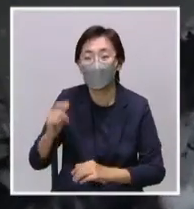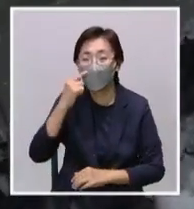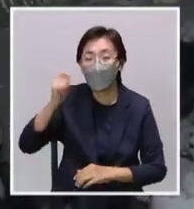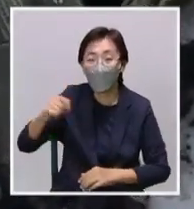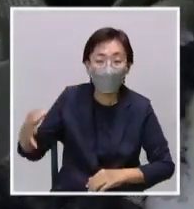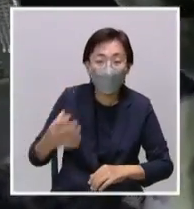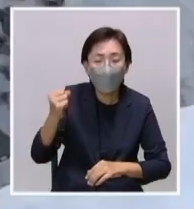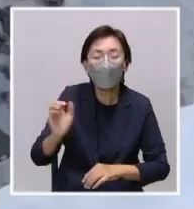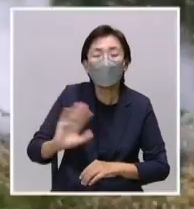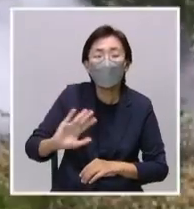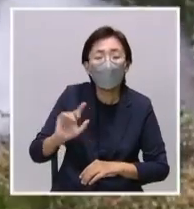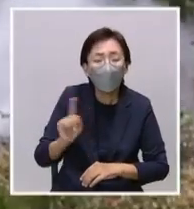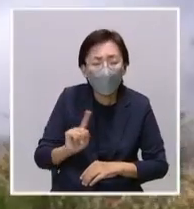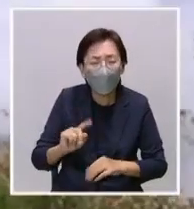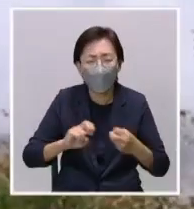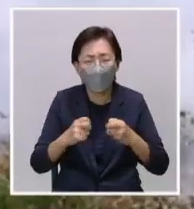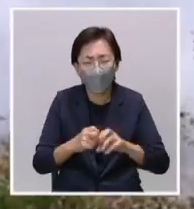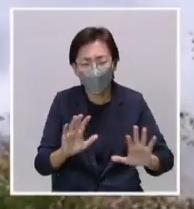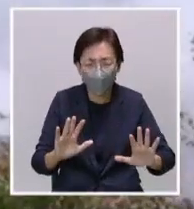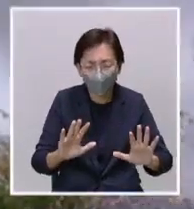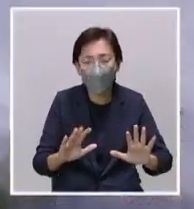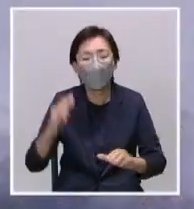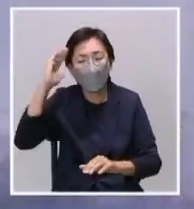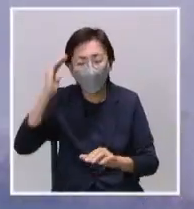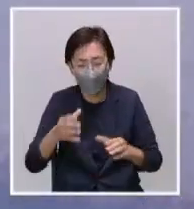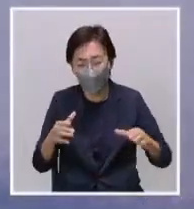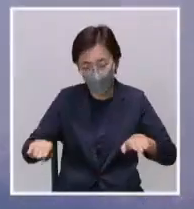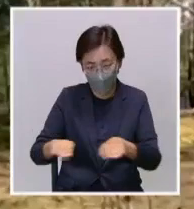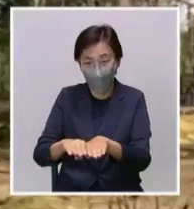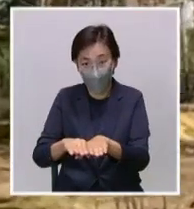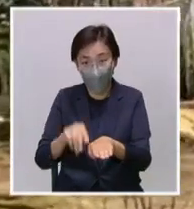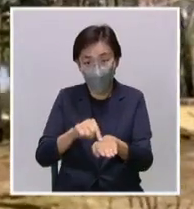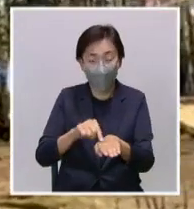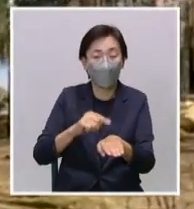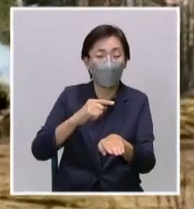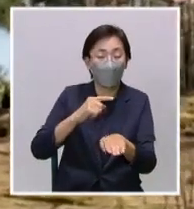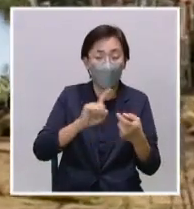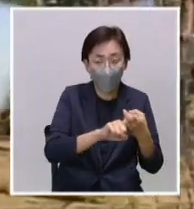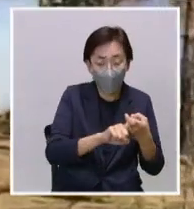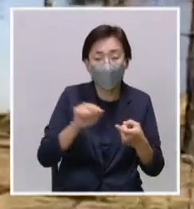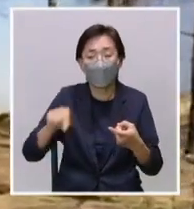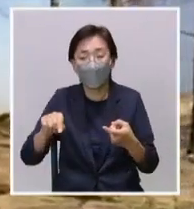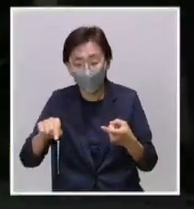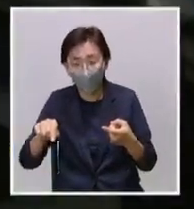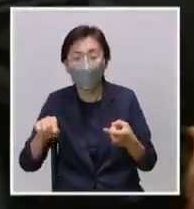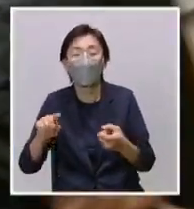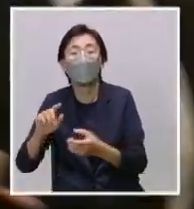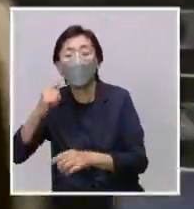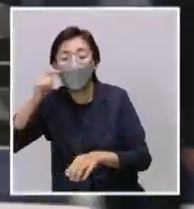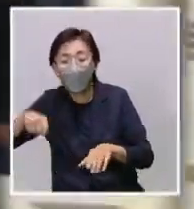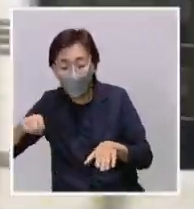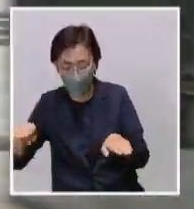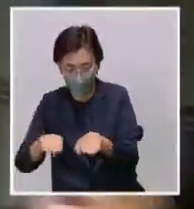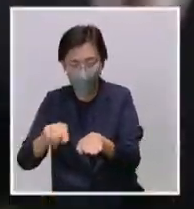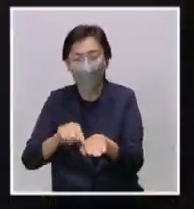สามารถทำได้ด้วยการลดระดับความตึงเครียดลงและถอนกำลังทหารที่ประชิดชายแดนยูเครนเกือบแสนนายออกไปค่ะอย่างไรก็ตาม